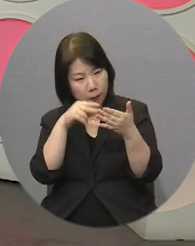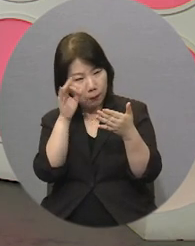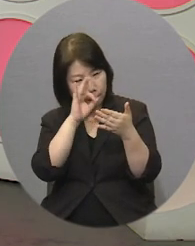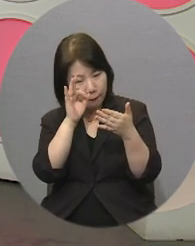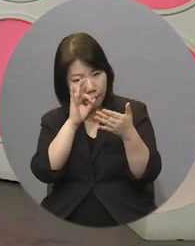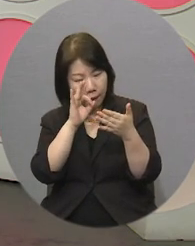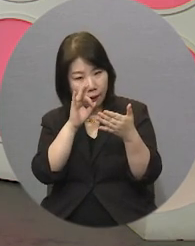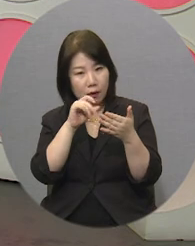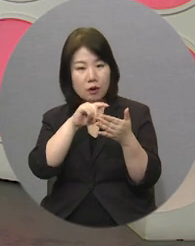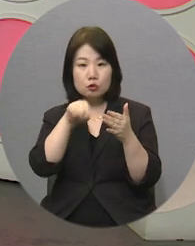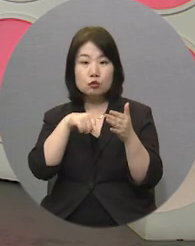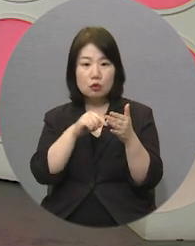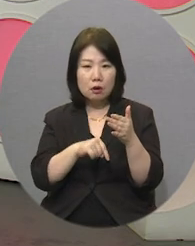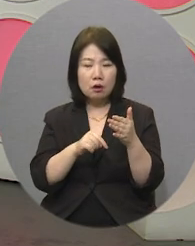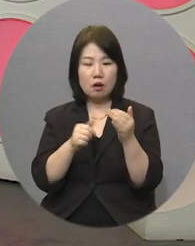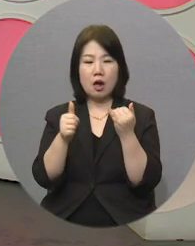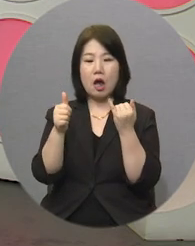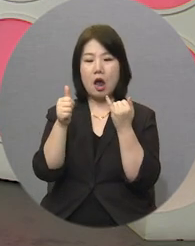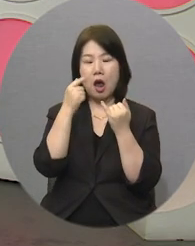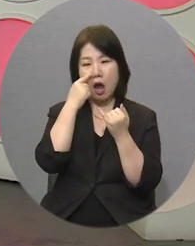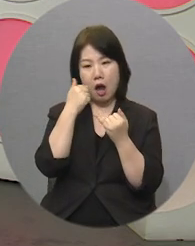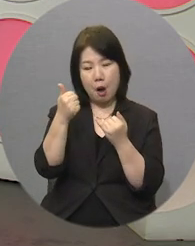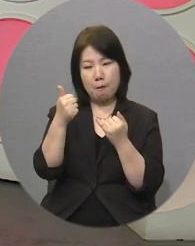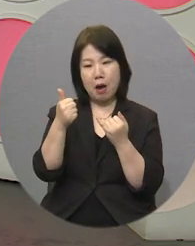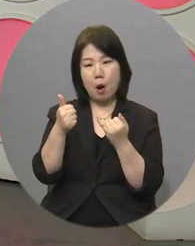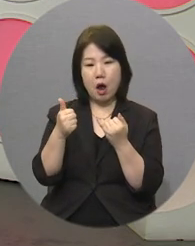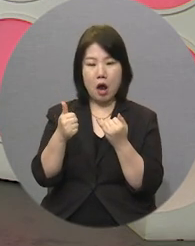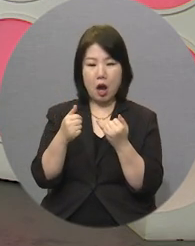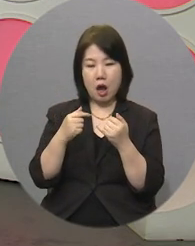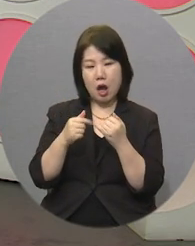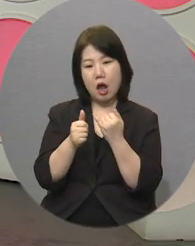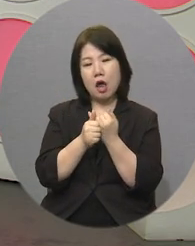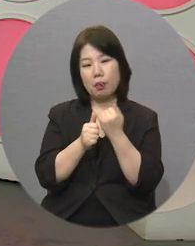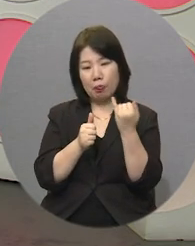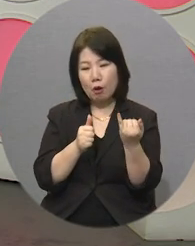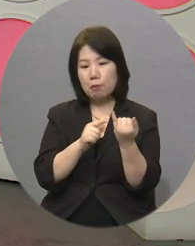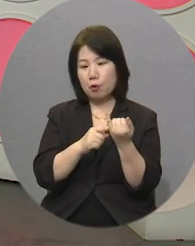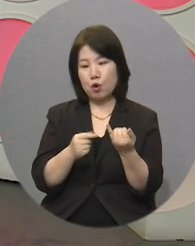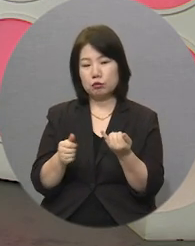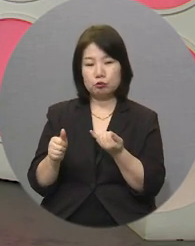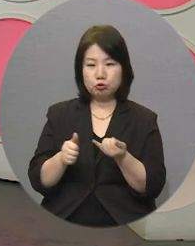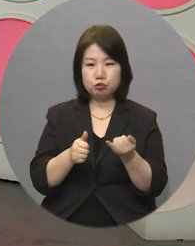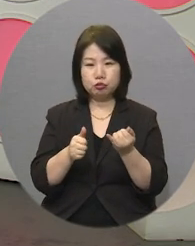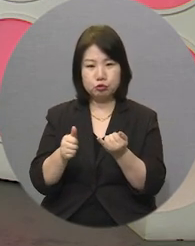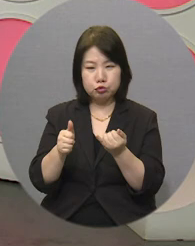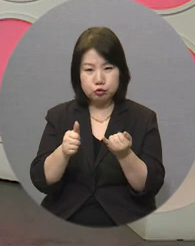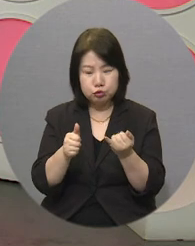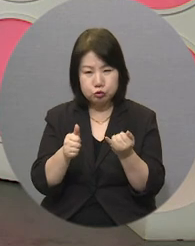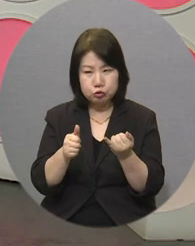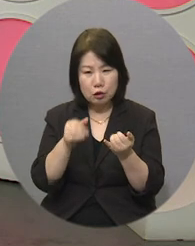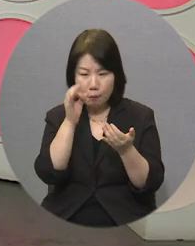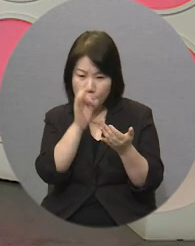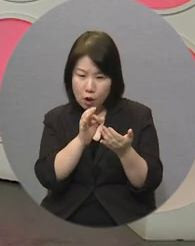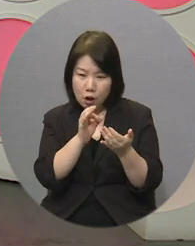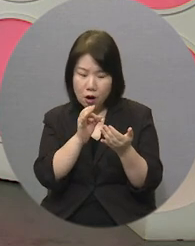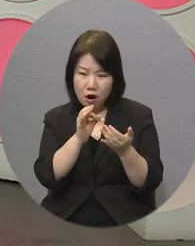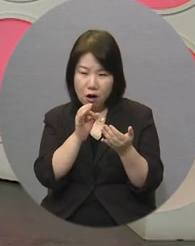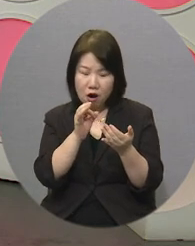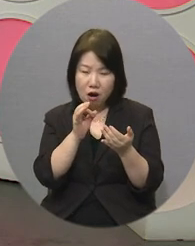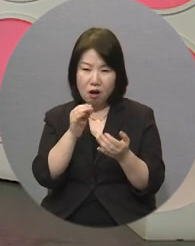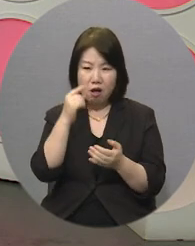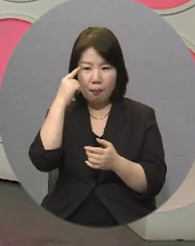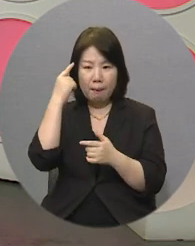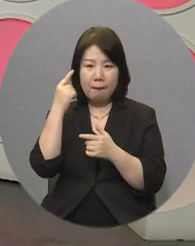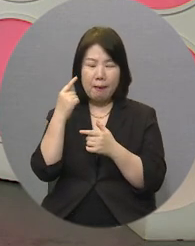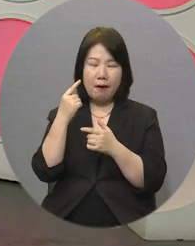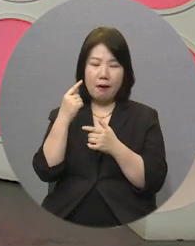그중 아빠와 신부 입장 맞춰보기라는 문구에서 멈칫했는데 그 이유는